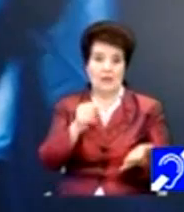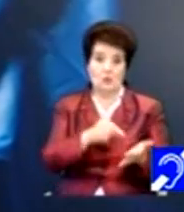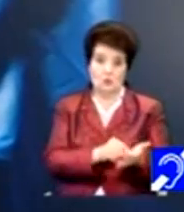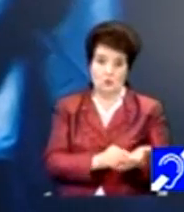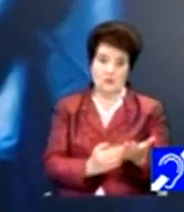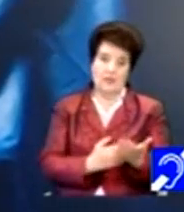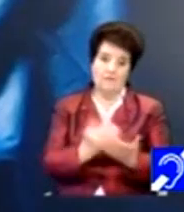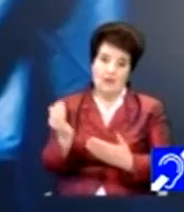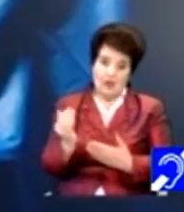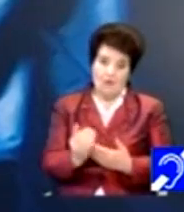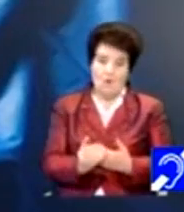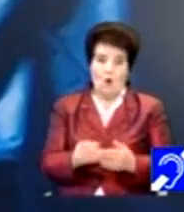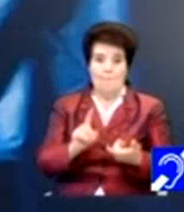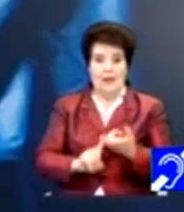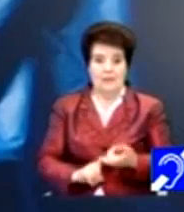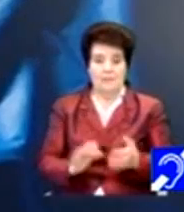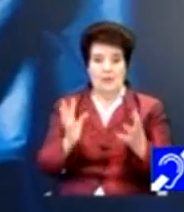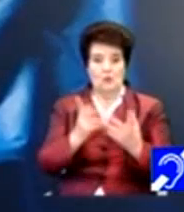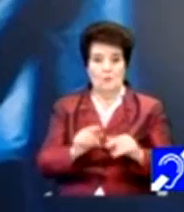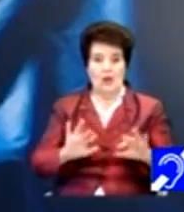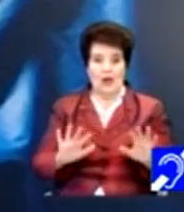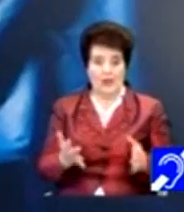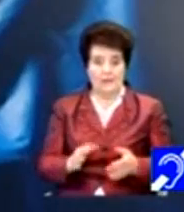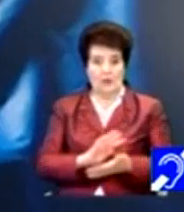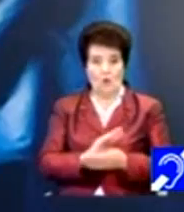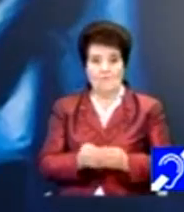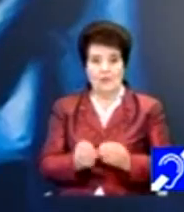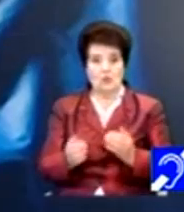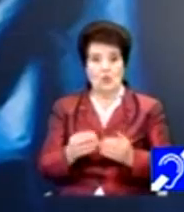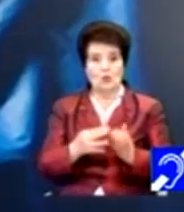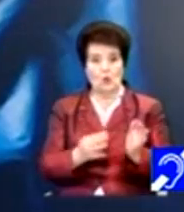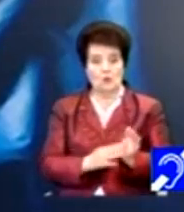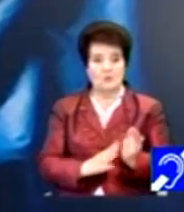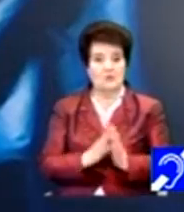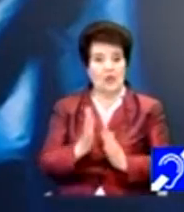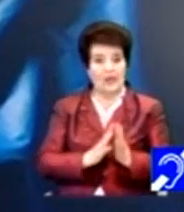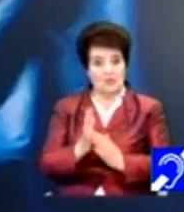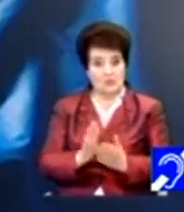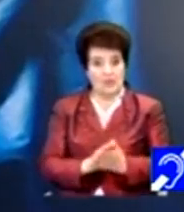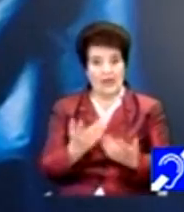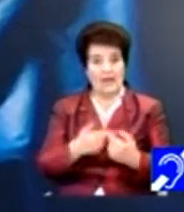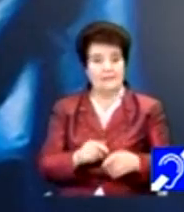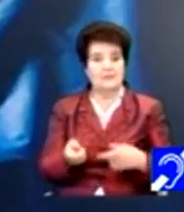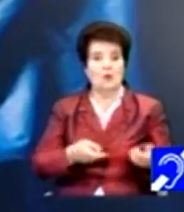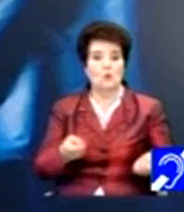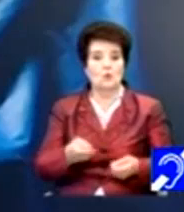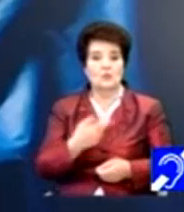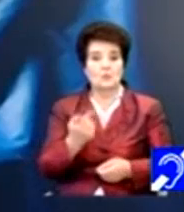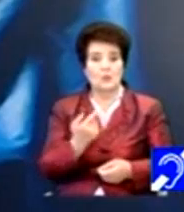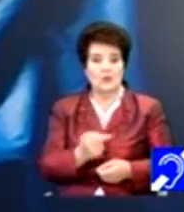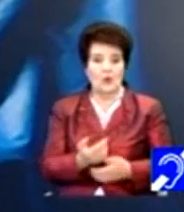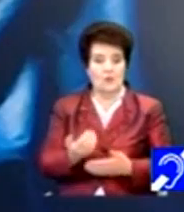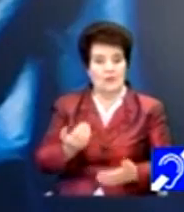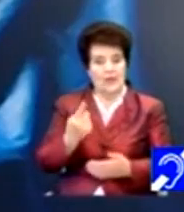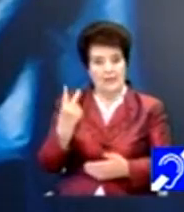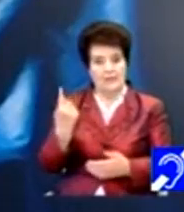vârful pandemiei în condițiile în care numărul cazurilor de COVID-19 e în continuă creștere. Asta deși autoritățile spuneau încă de acum